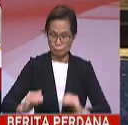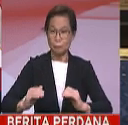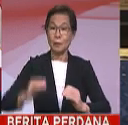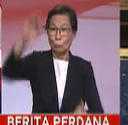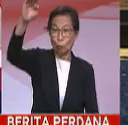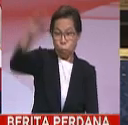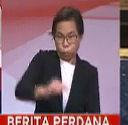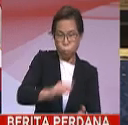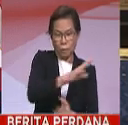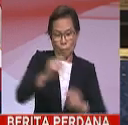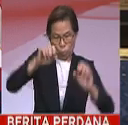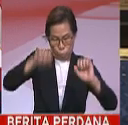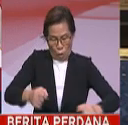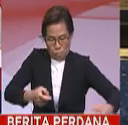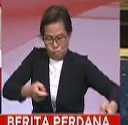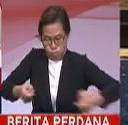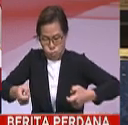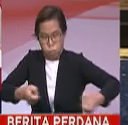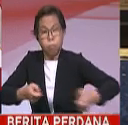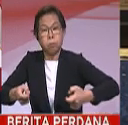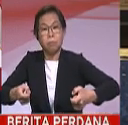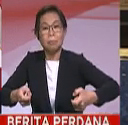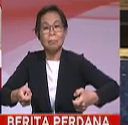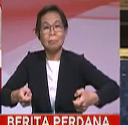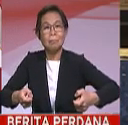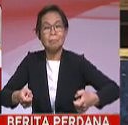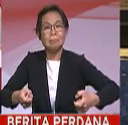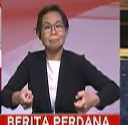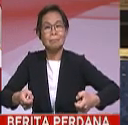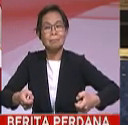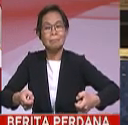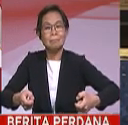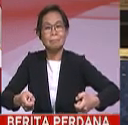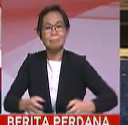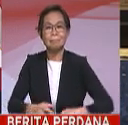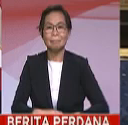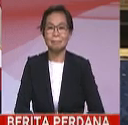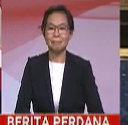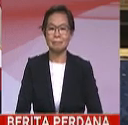terkawal dan boleh diuruskan dengan lebih berkesan lagi.